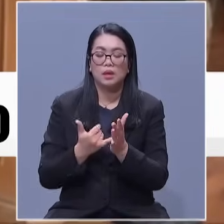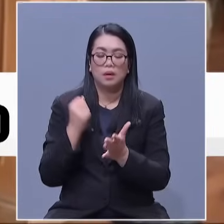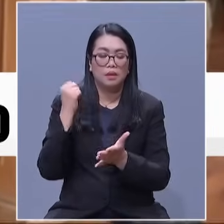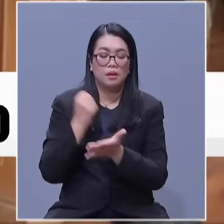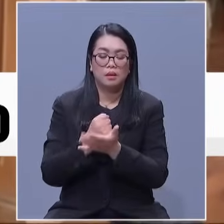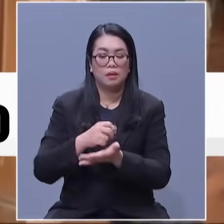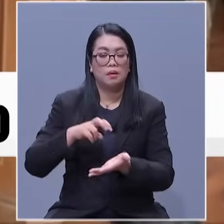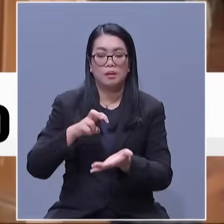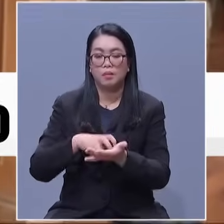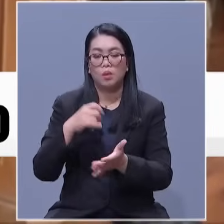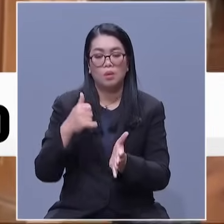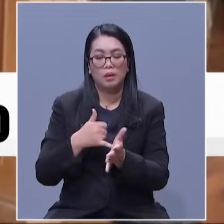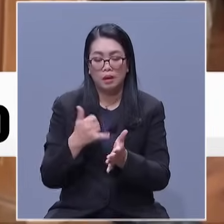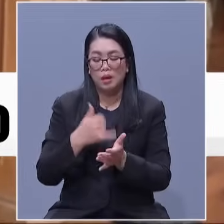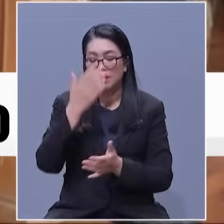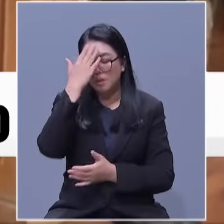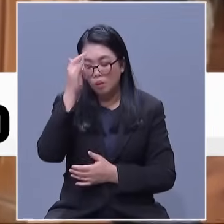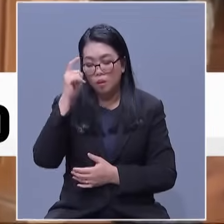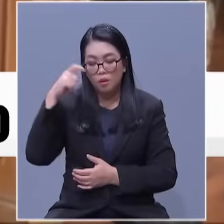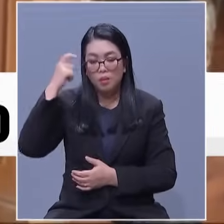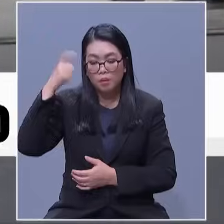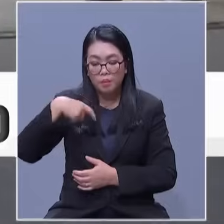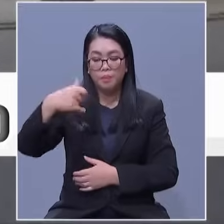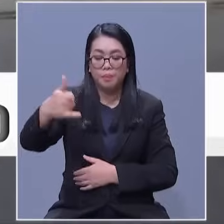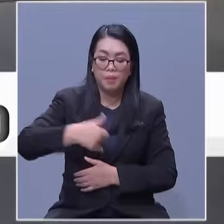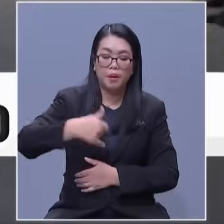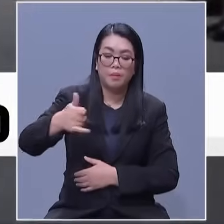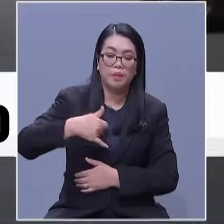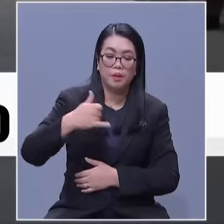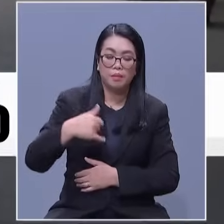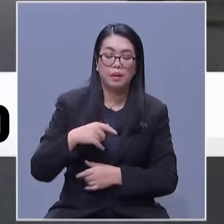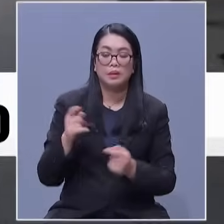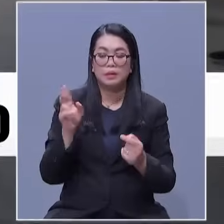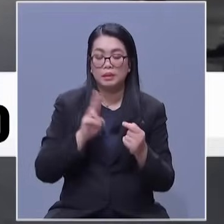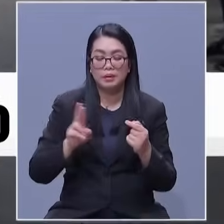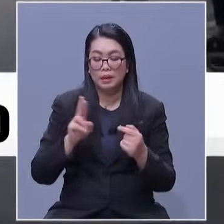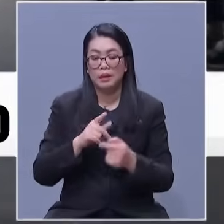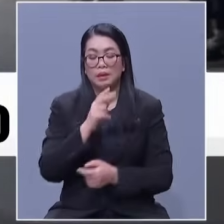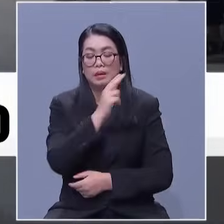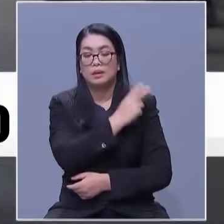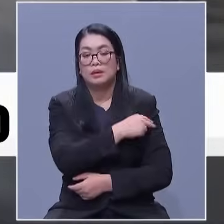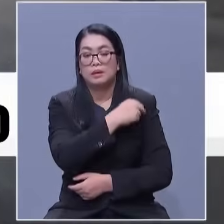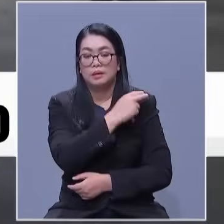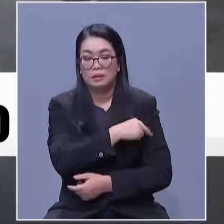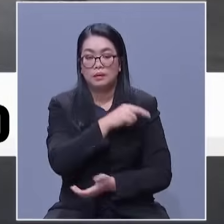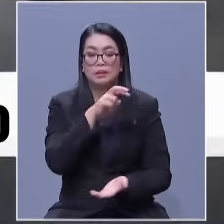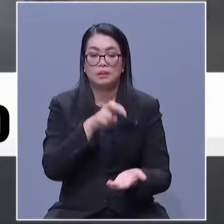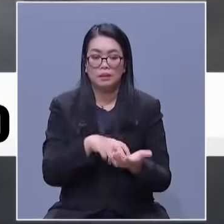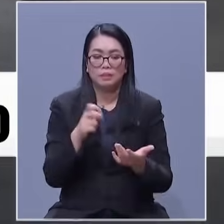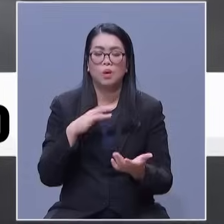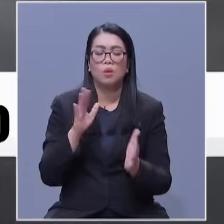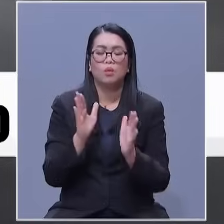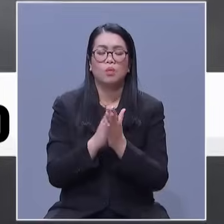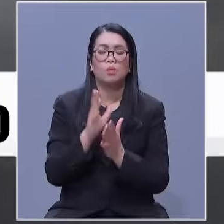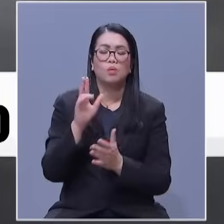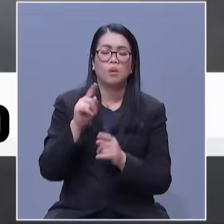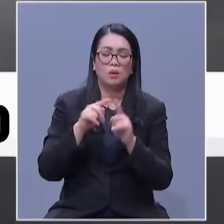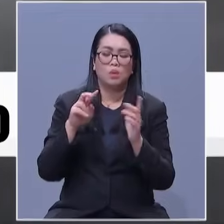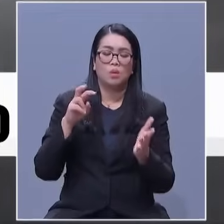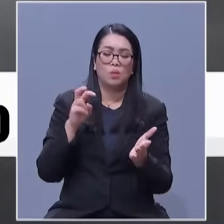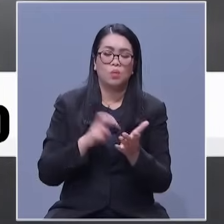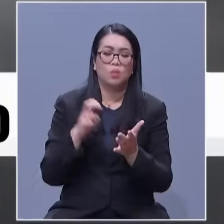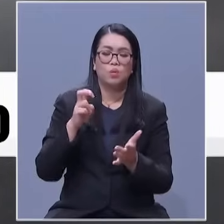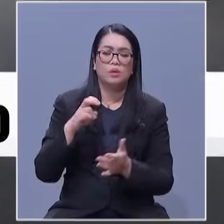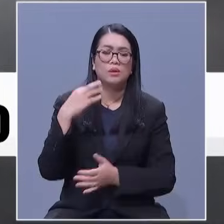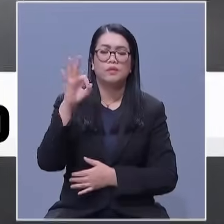การด้านสาธารณสุขด้านอะไรก็ใช้ได้หมดนะคะ ทางเมียนมาเขาบอกว่าไม่ต้องถึงขั้นวีซ่าฟรีก็ได้ขอเป็นออนอะไร